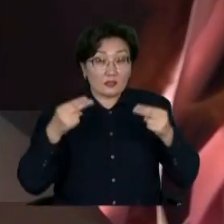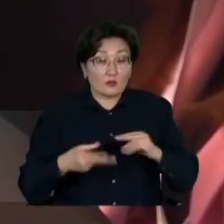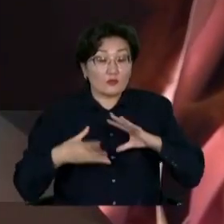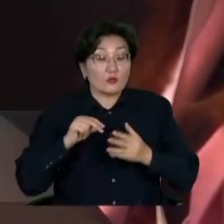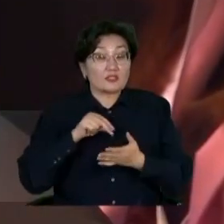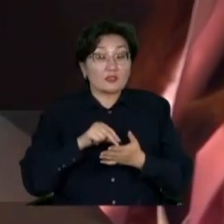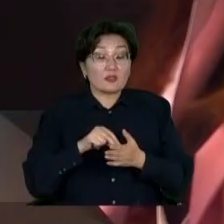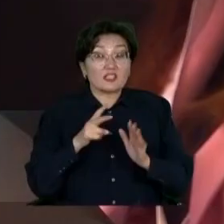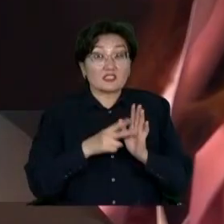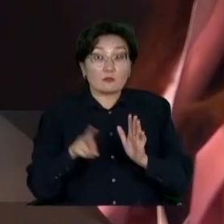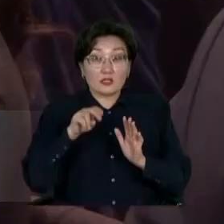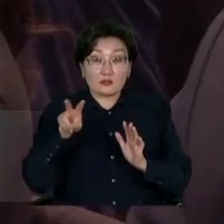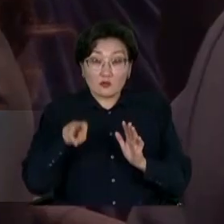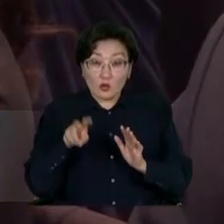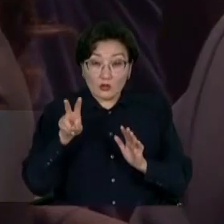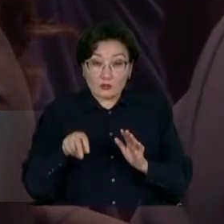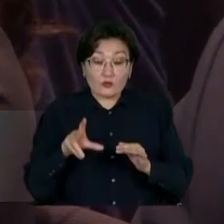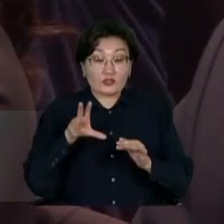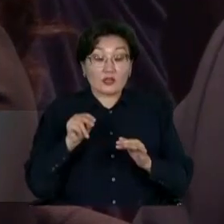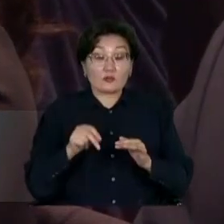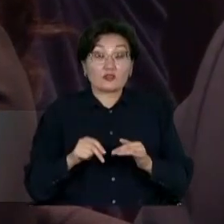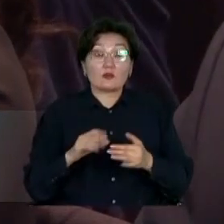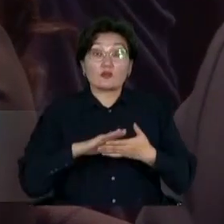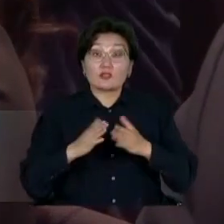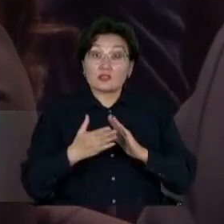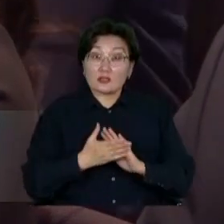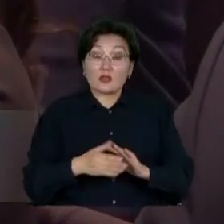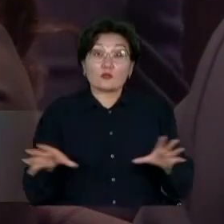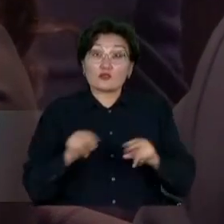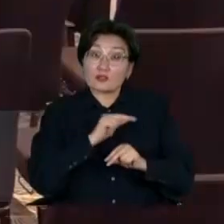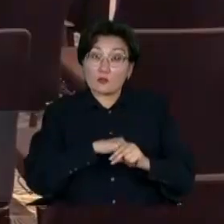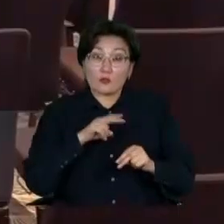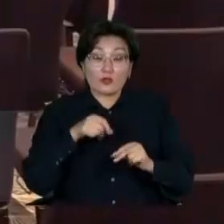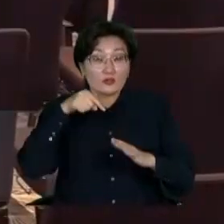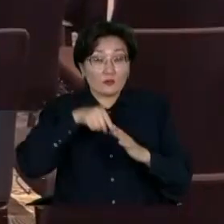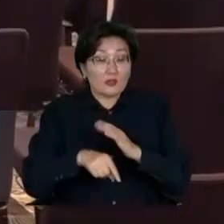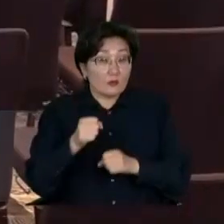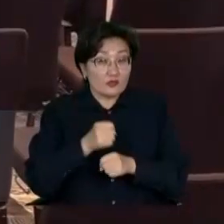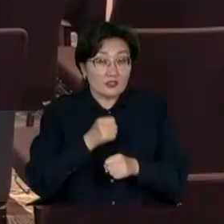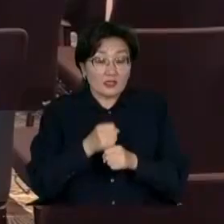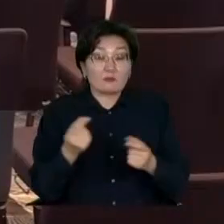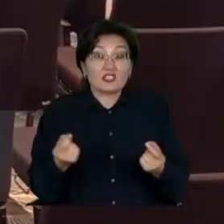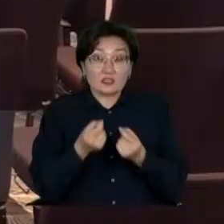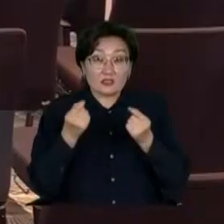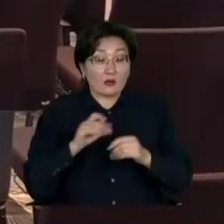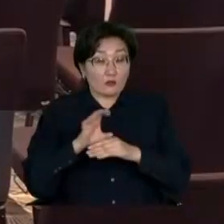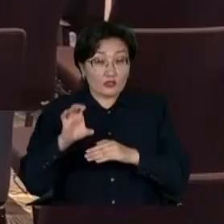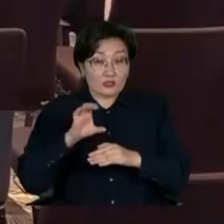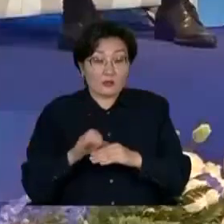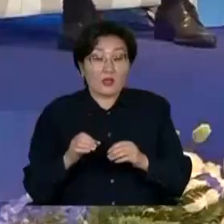общую сумму 7 миллиардов долларов. В числе ключевых договоров – партнерство по глубокой переработке пшеницы,